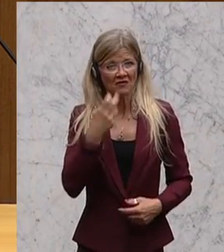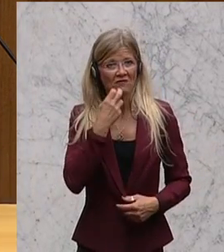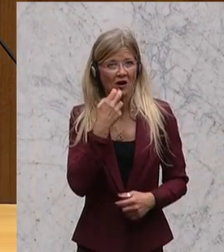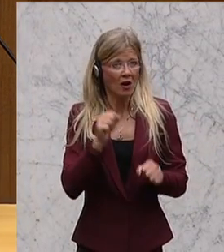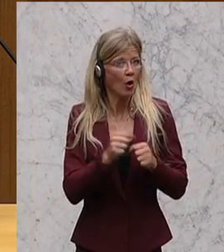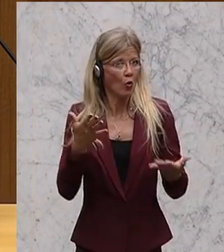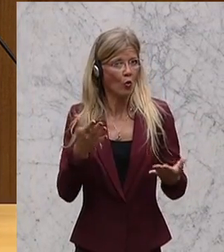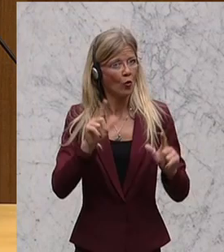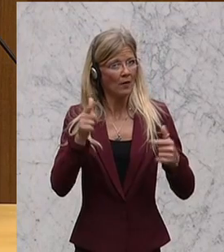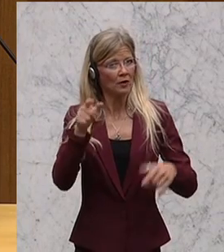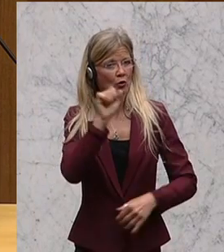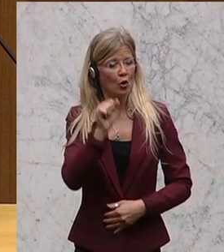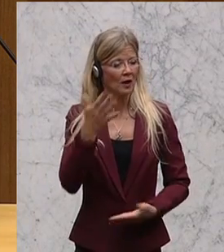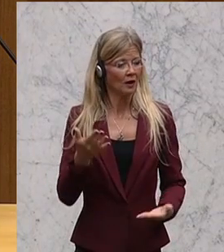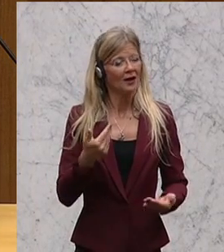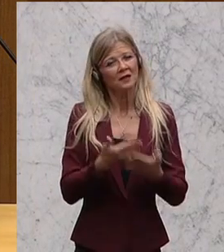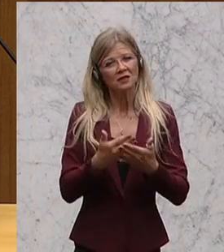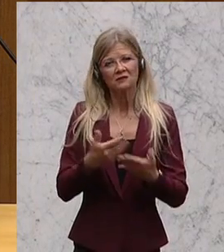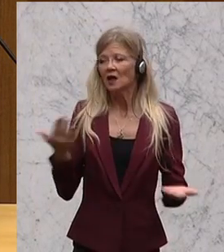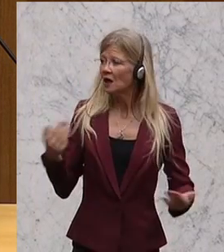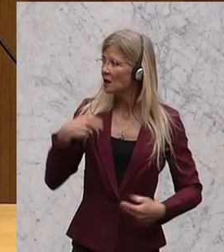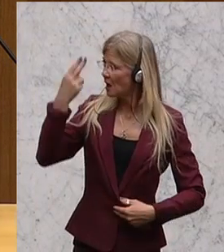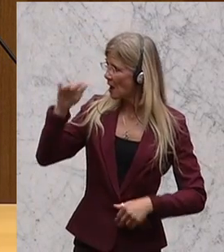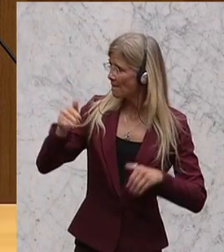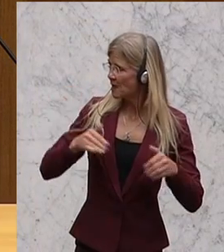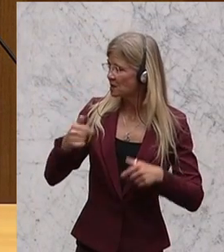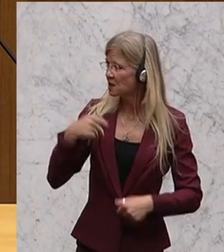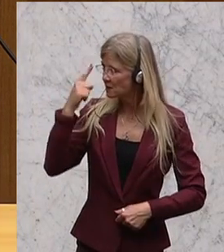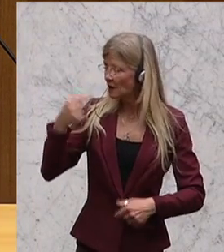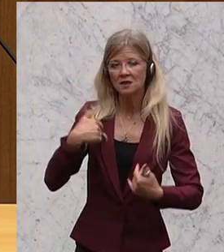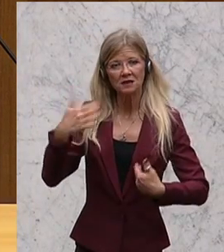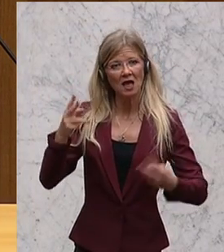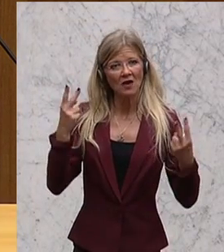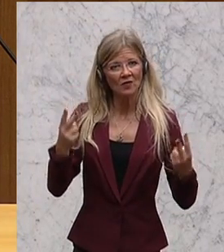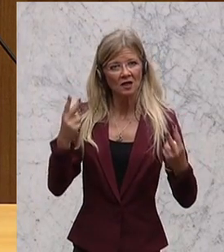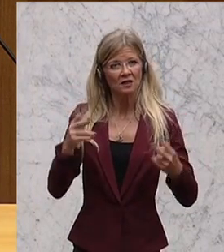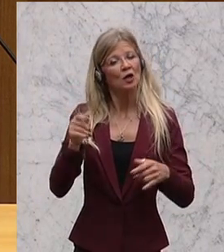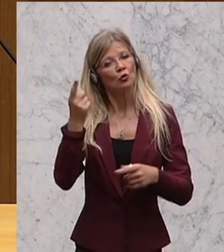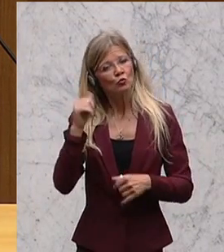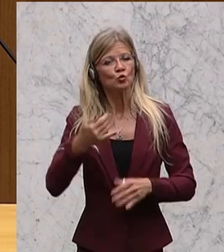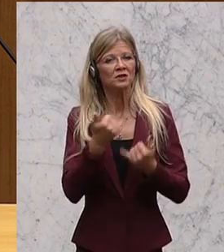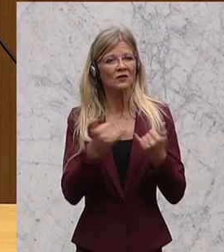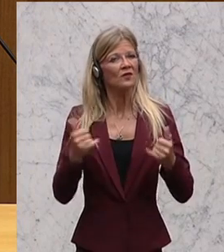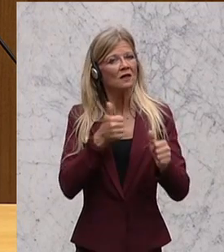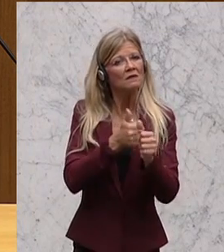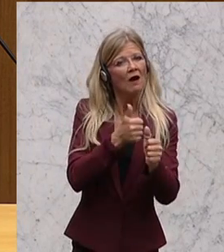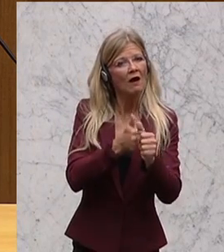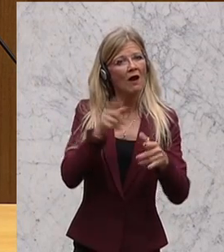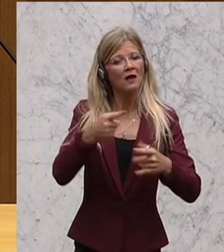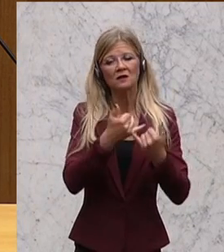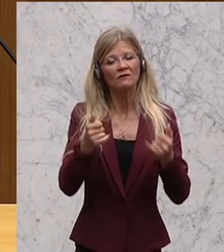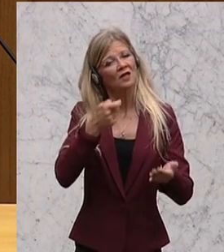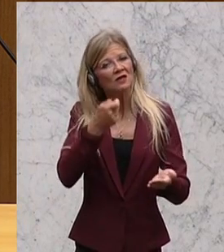für ganz wichtig, Herr Minister, dass wir in eine nachhaltige Finanzierungsstruktur für Europa kommen. Europa ist finanziell nicht